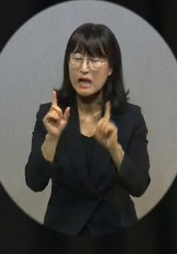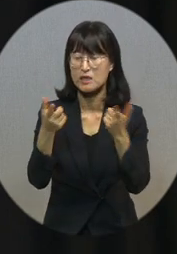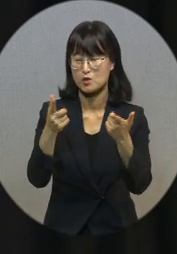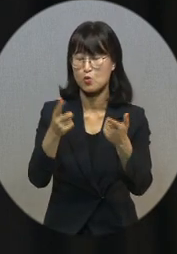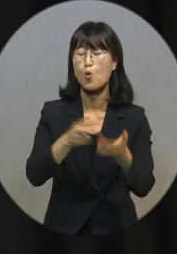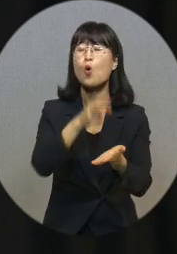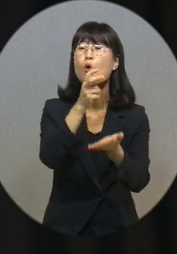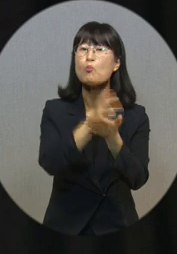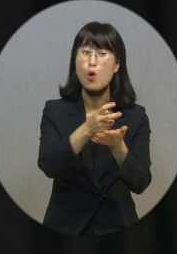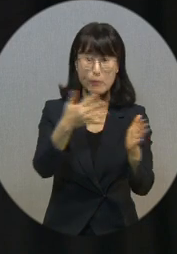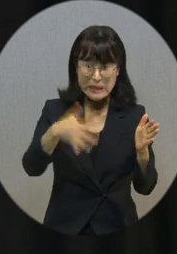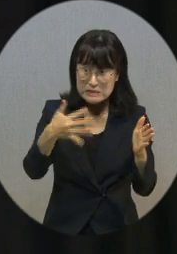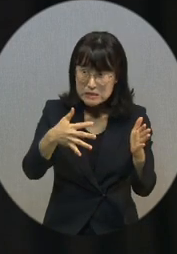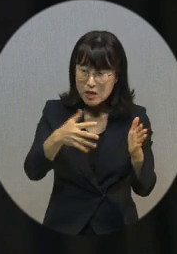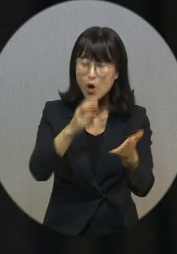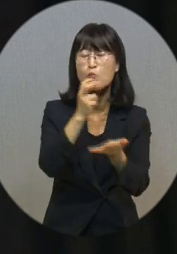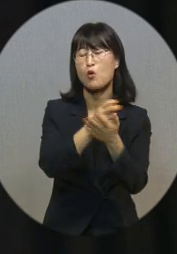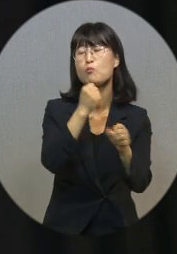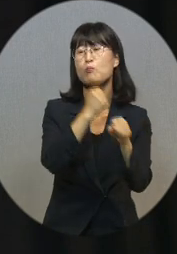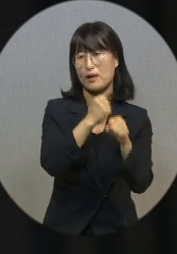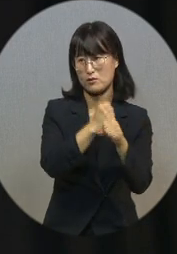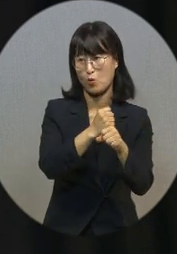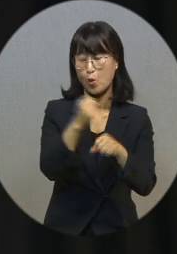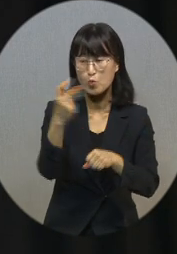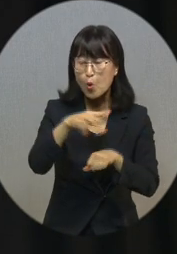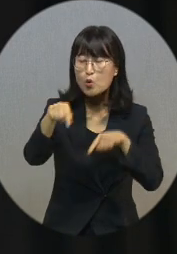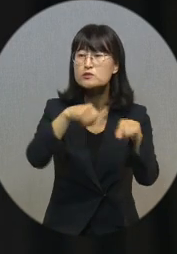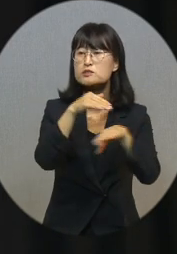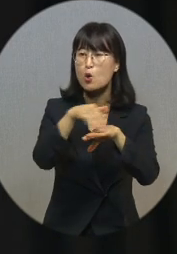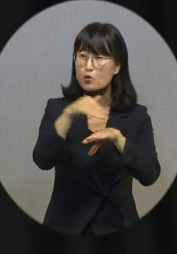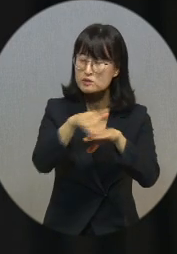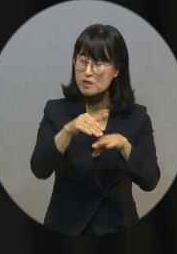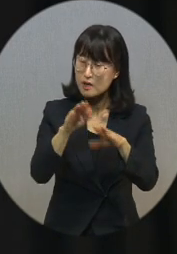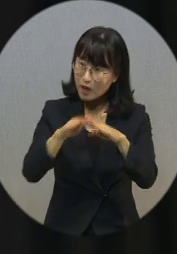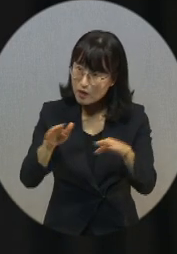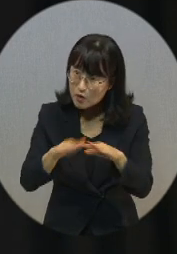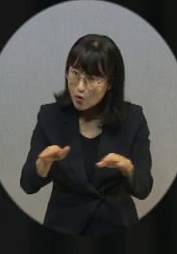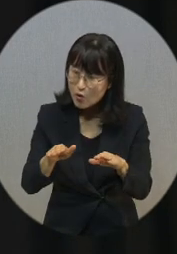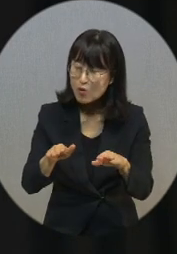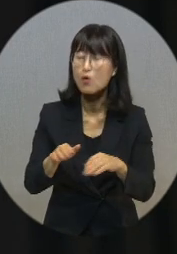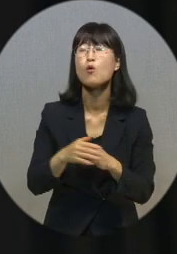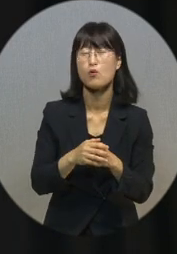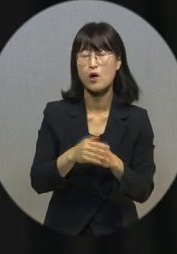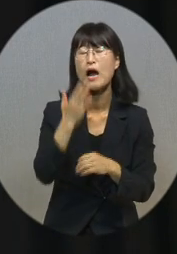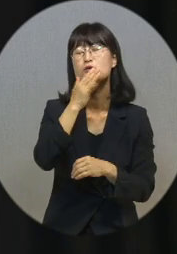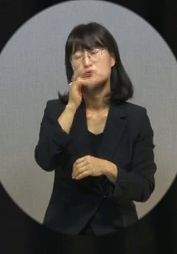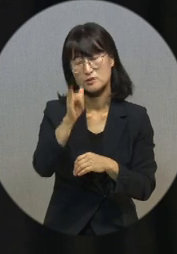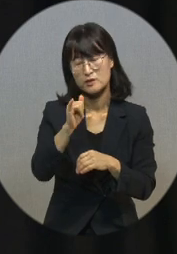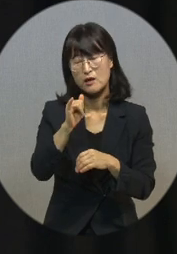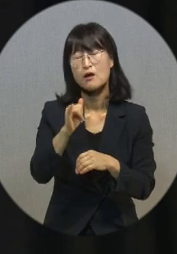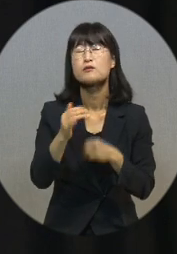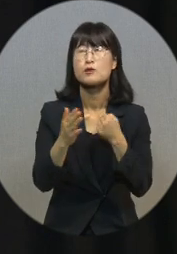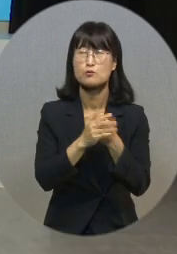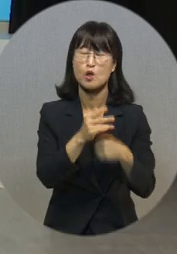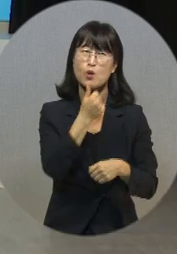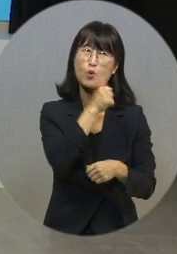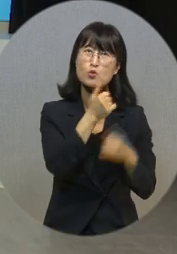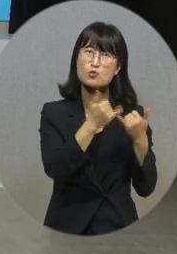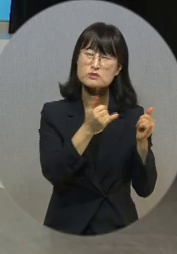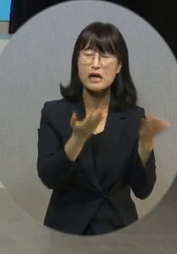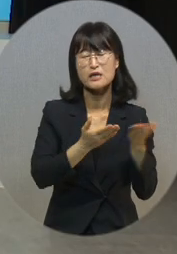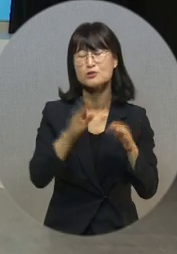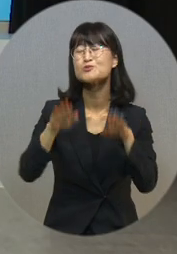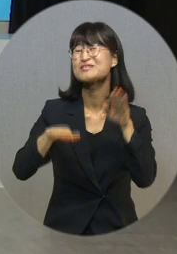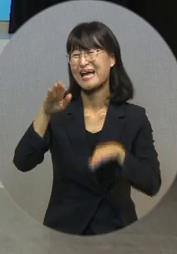또 정책적으로도 풀어서 더 많은 분들에게 영향을 미칠 수 있는 부분이 있다는 부분에서 또 차이가 있을 것 같습니다. 아,